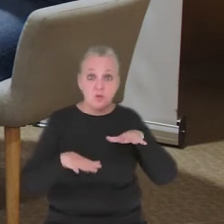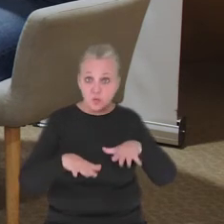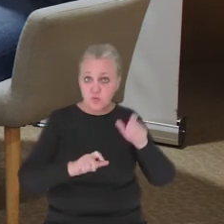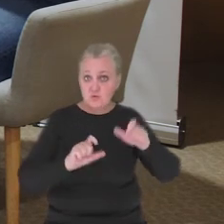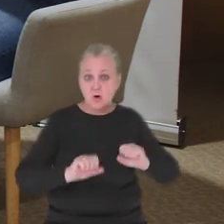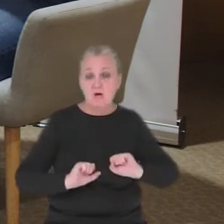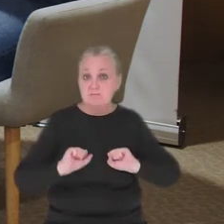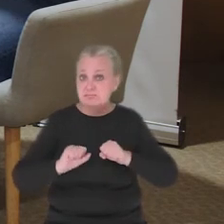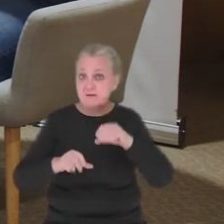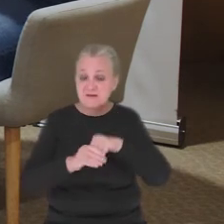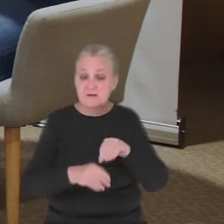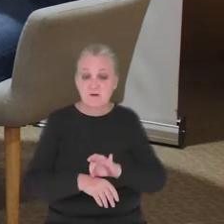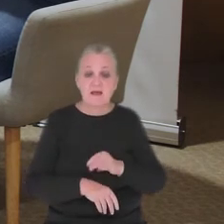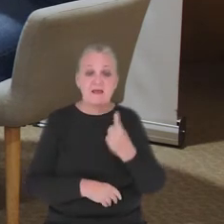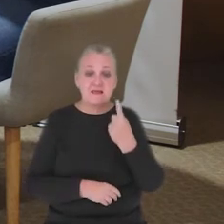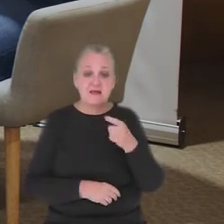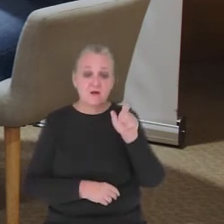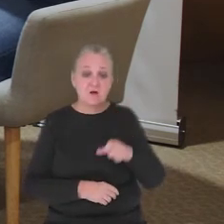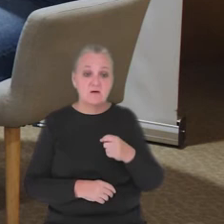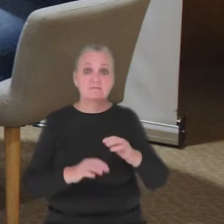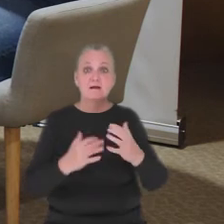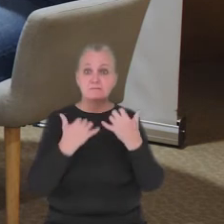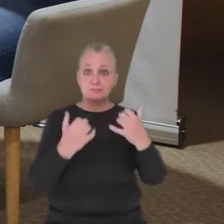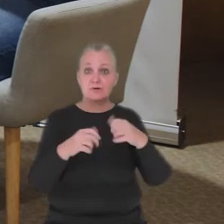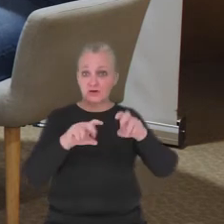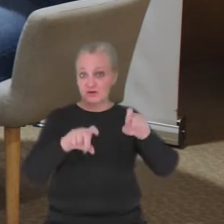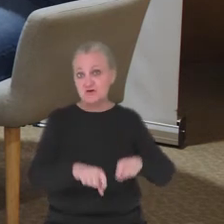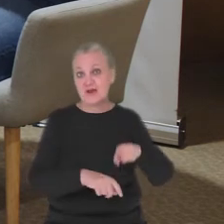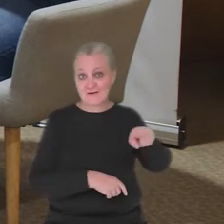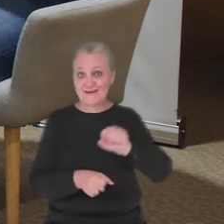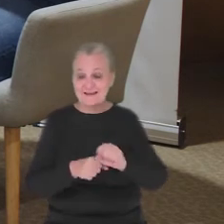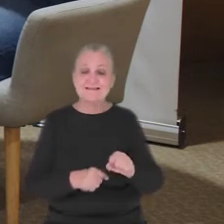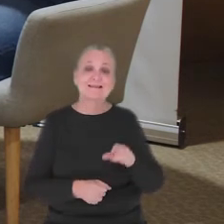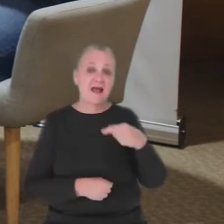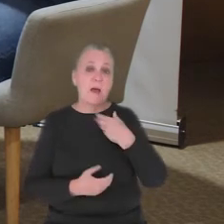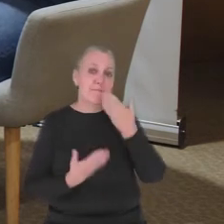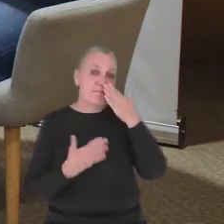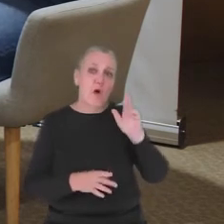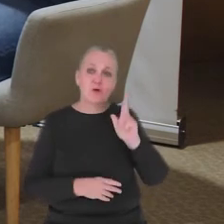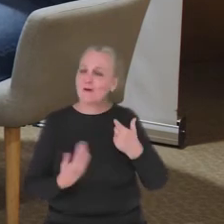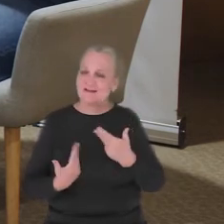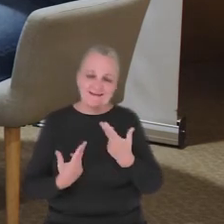w ten projekt. Jedna z nich siedzi sobie na widowni. Nie będę wskazywać palcem, ale pozdrawiam.